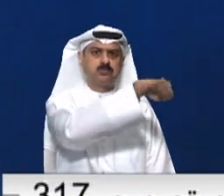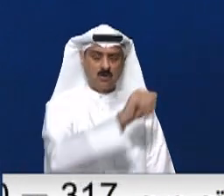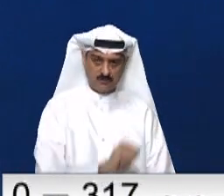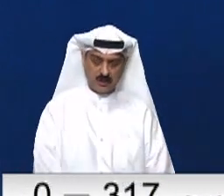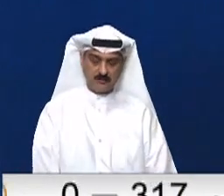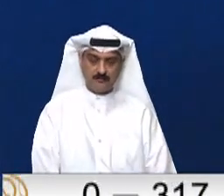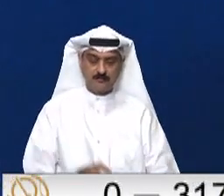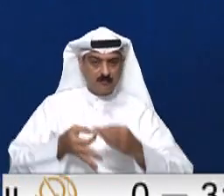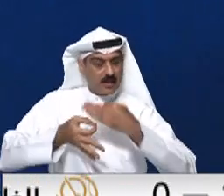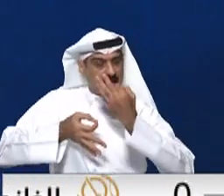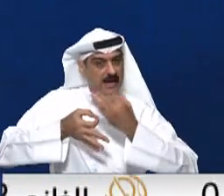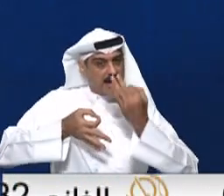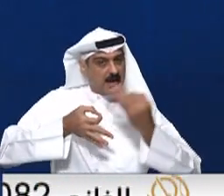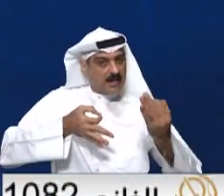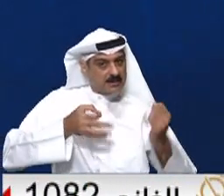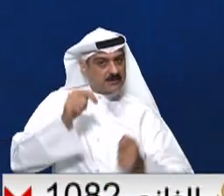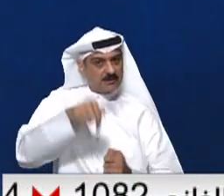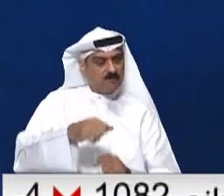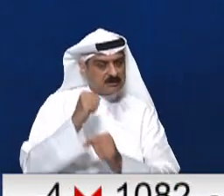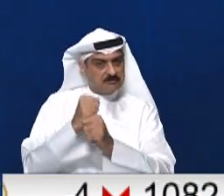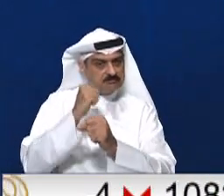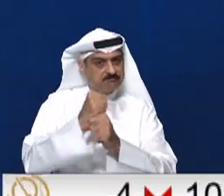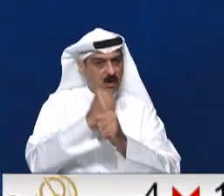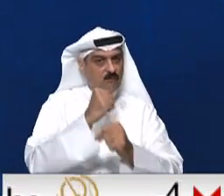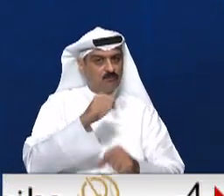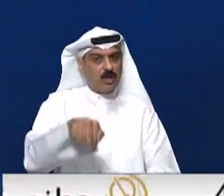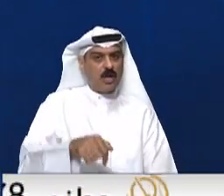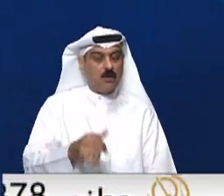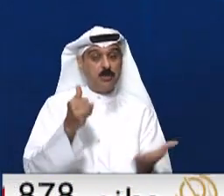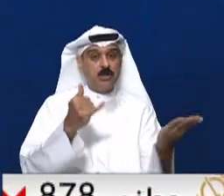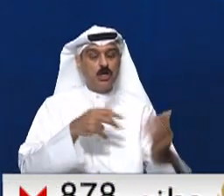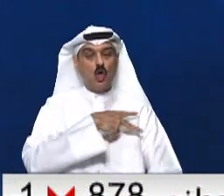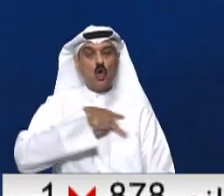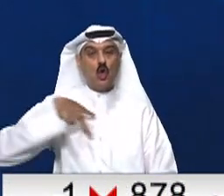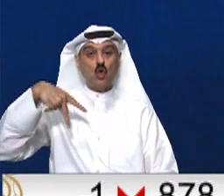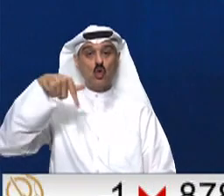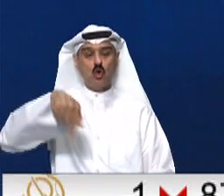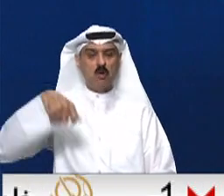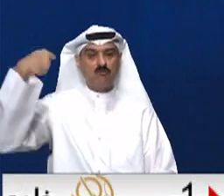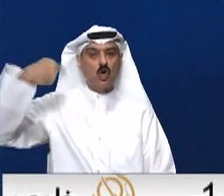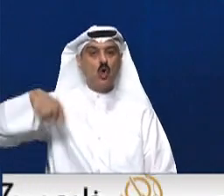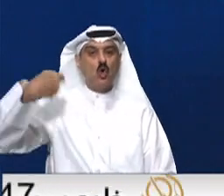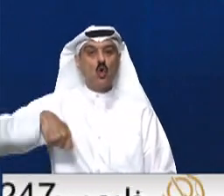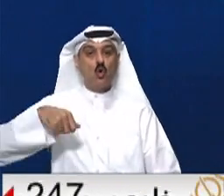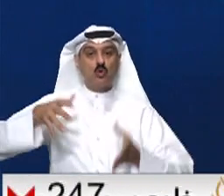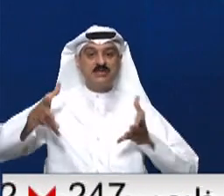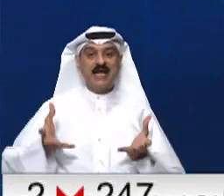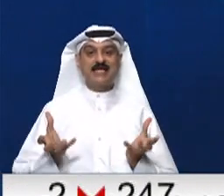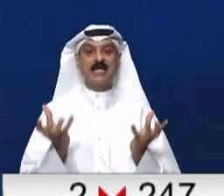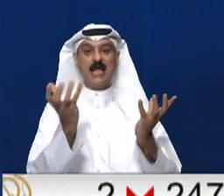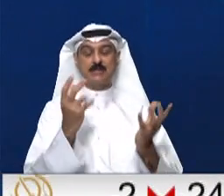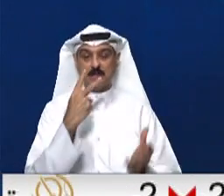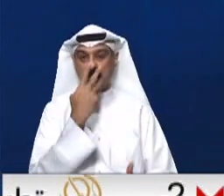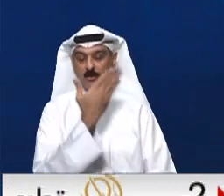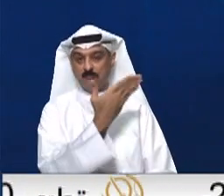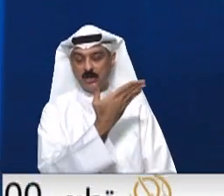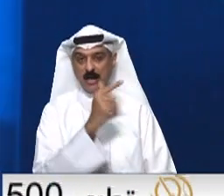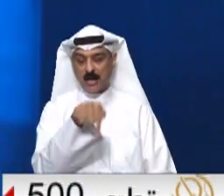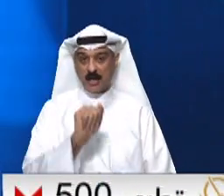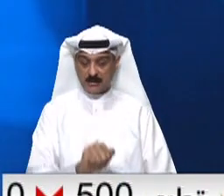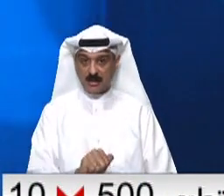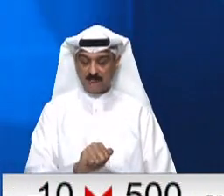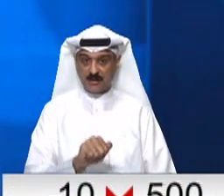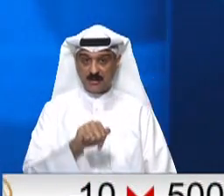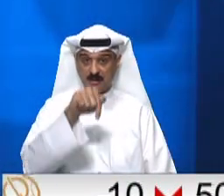وللحديث أكثر عن الجهود التي تبذلها الجهات الحكومية المختلفة وتحديدا وزارة الأشغال خلال الحالة المطرية